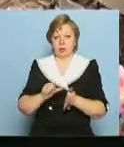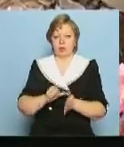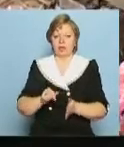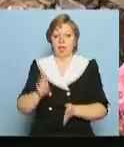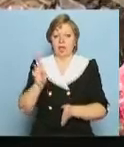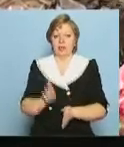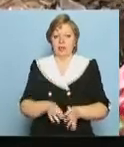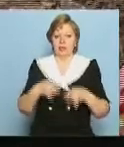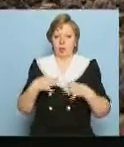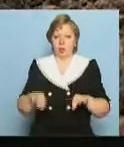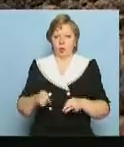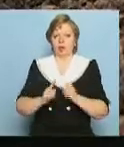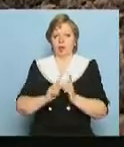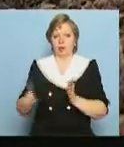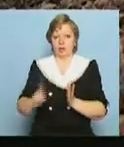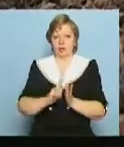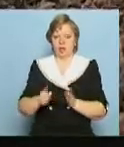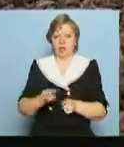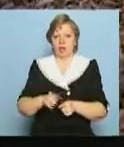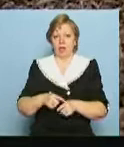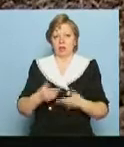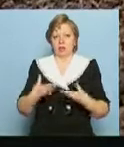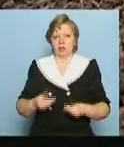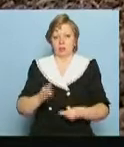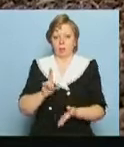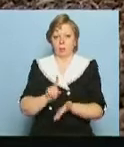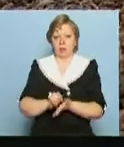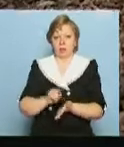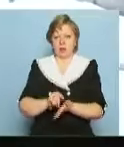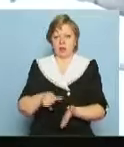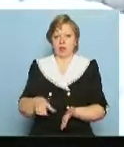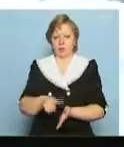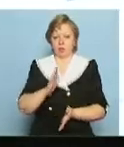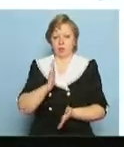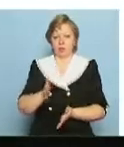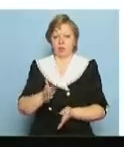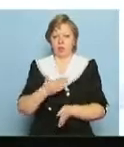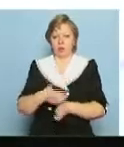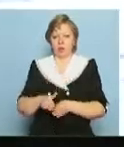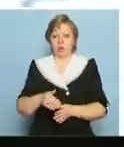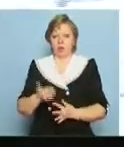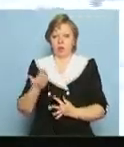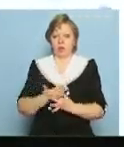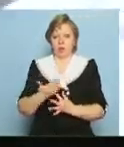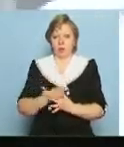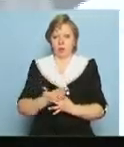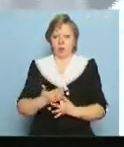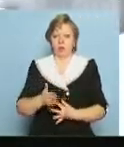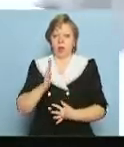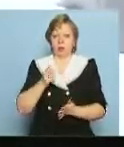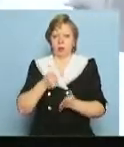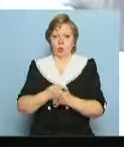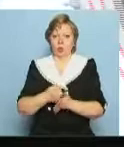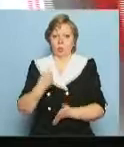рейсов. На третьей из них будут работать частники, а пенсионеры-огородники смогут до своих участков добираться за полцены. Скидка будет действовать